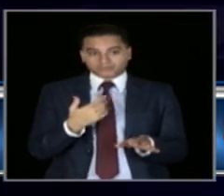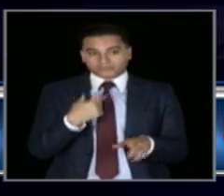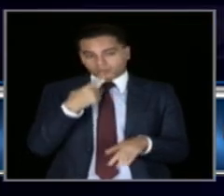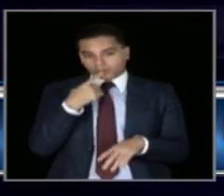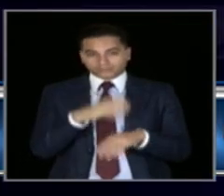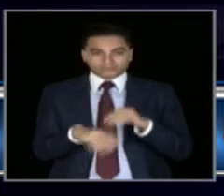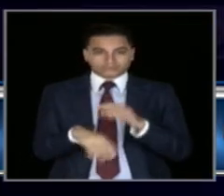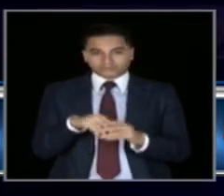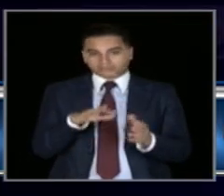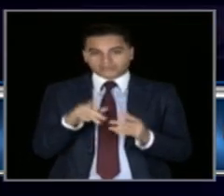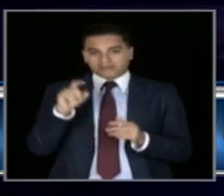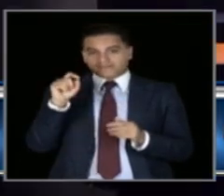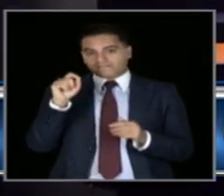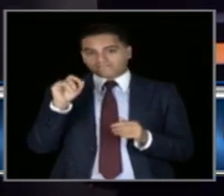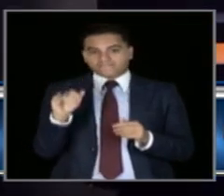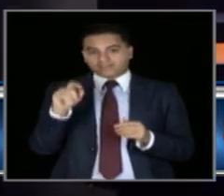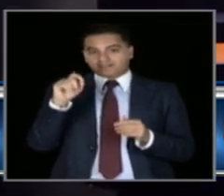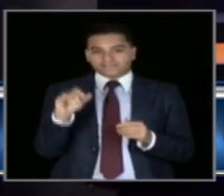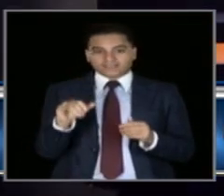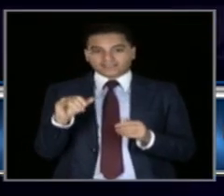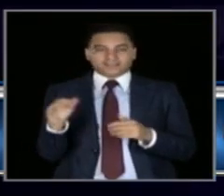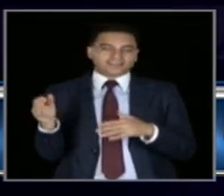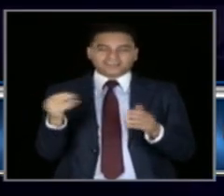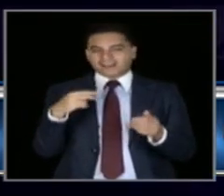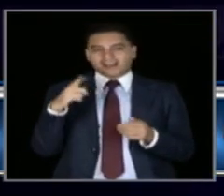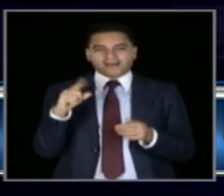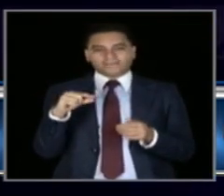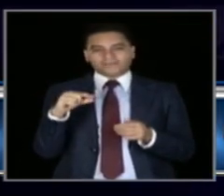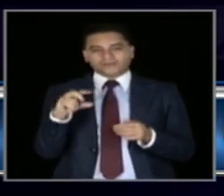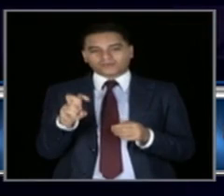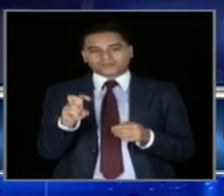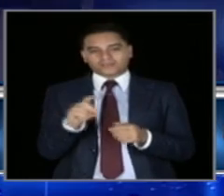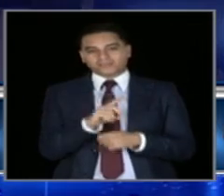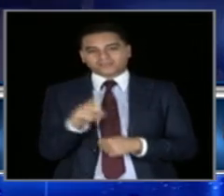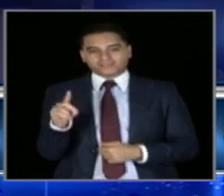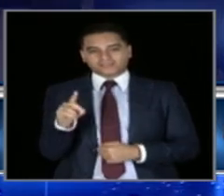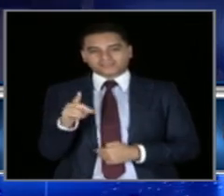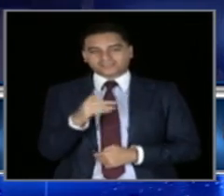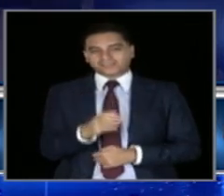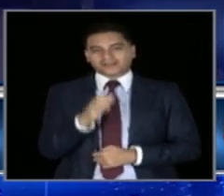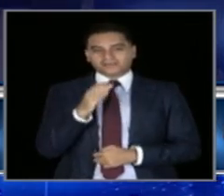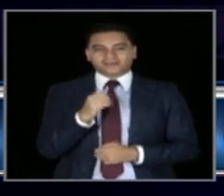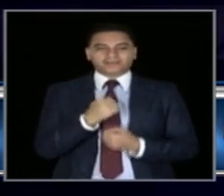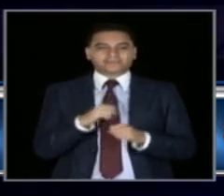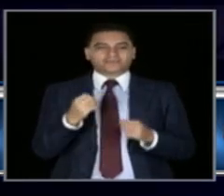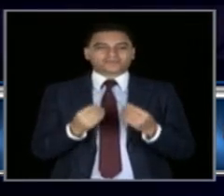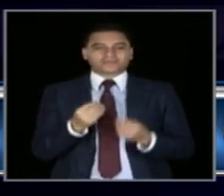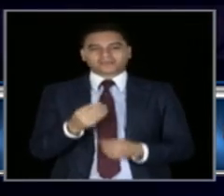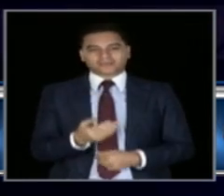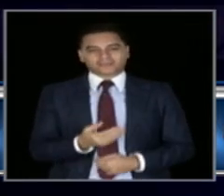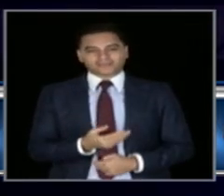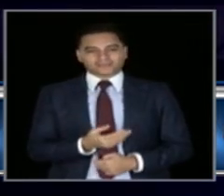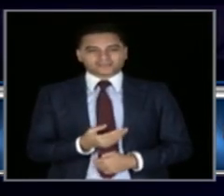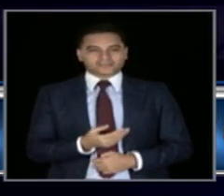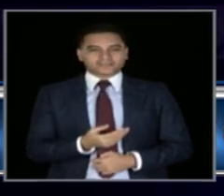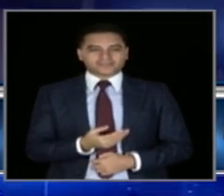عبده مثلا. فيفي عبده؟ لا لا لا. فيفي عبده. جت في نوع من ازاي؟ إجابة إيه بقى؟ إجابة مضحكة، قنبلة.